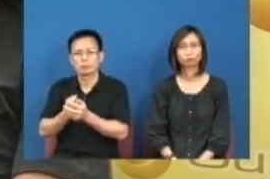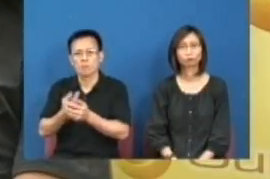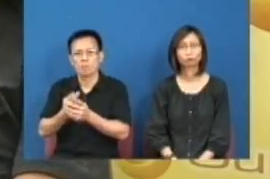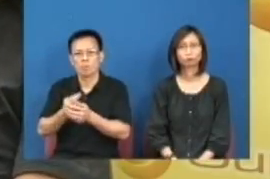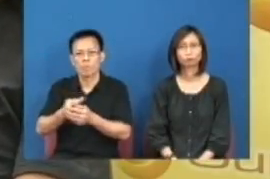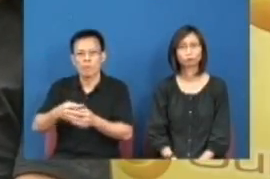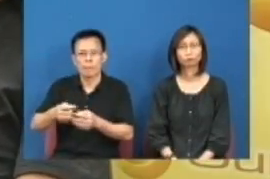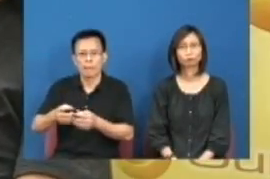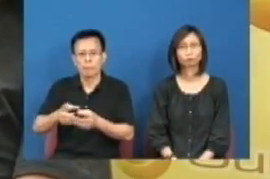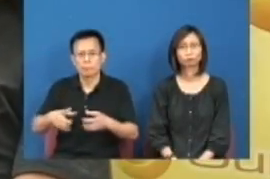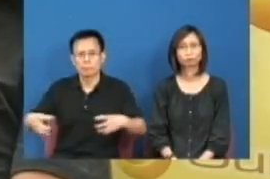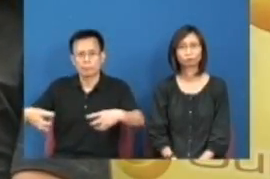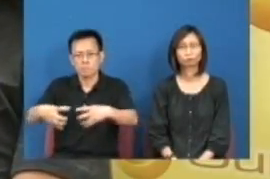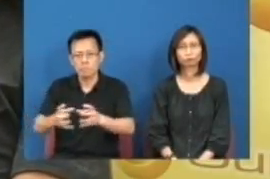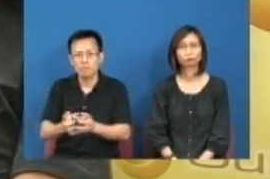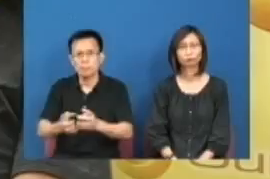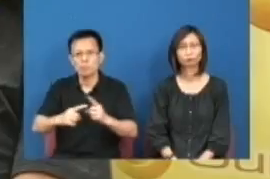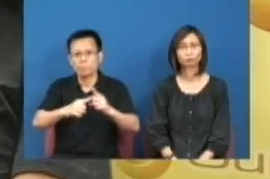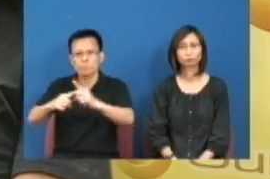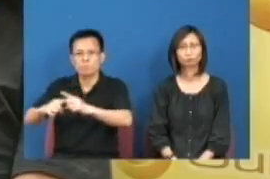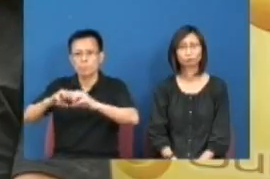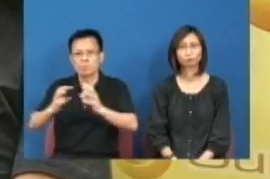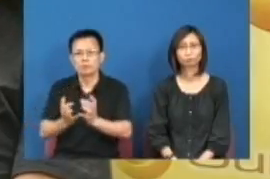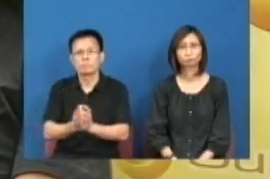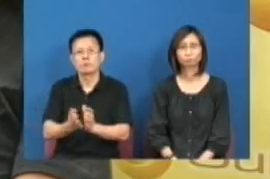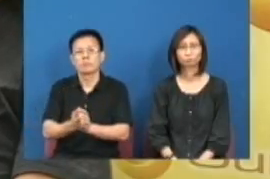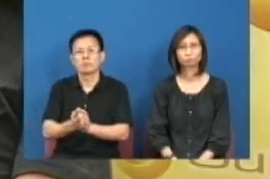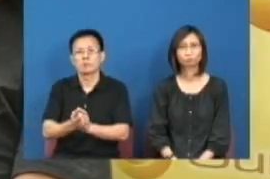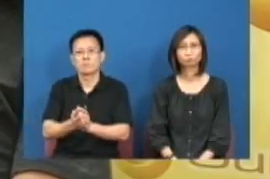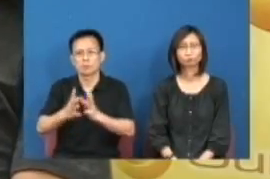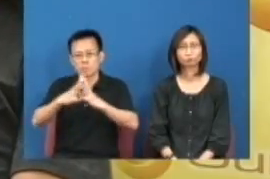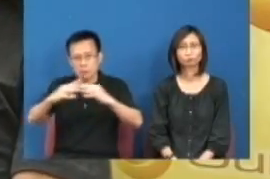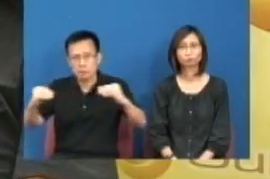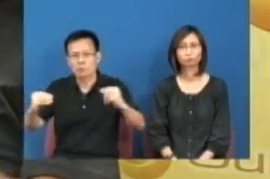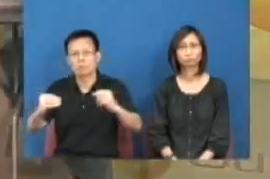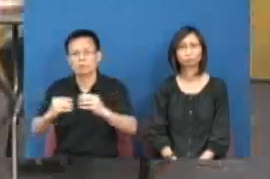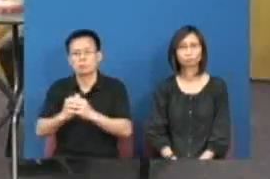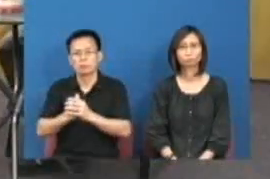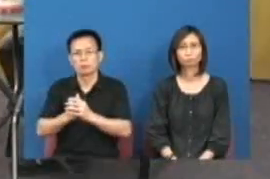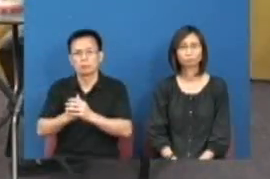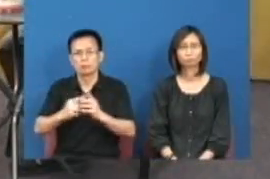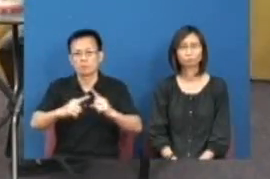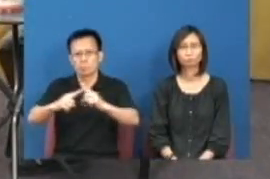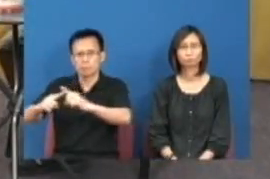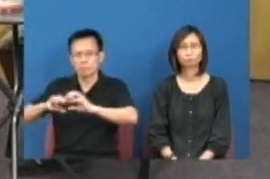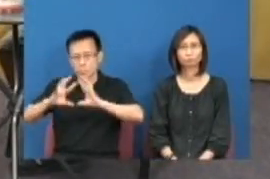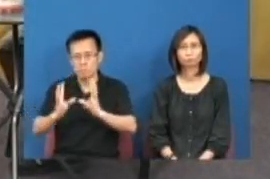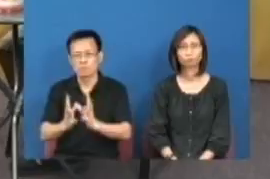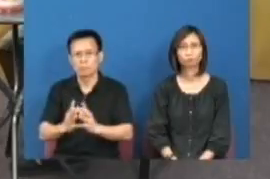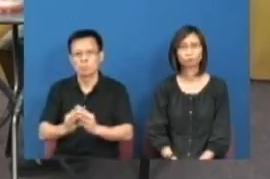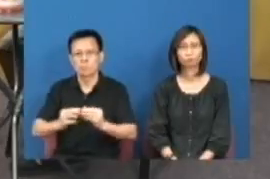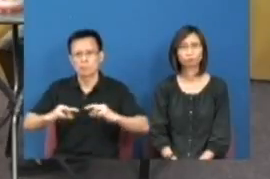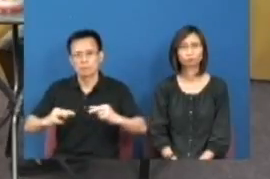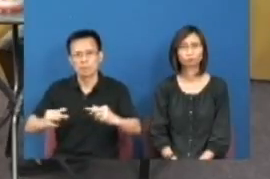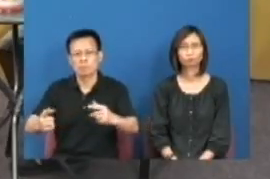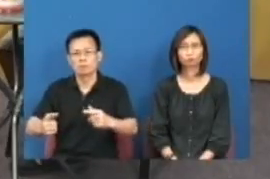派，瓦解分化佢，然後將佢哋嗰個泛民主派嘅發展局限，